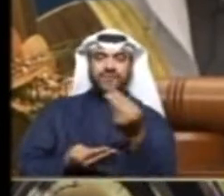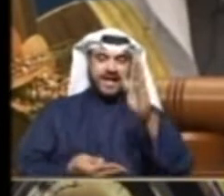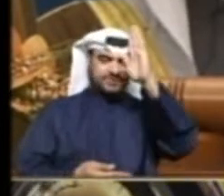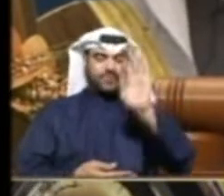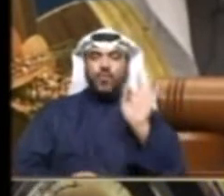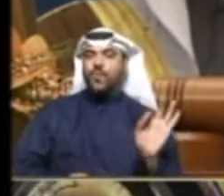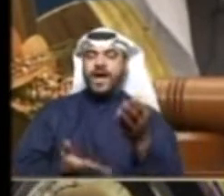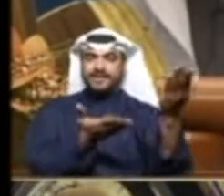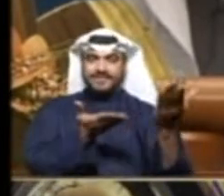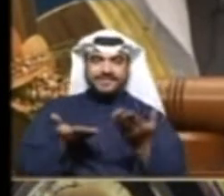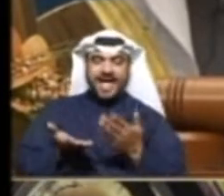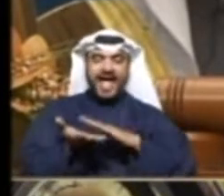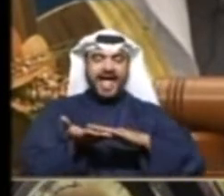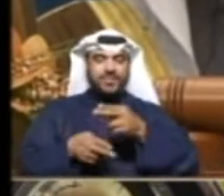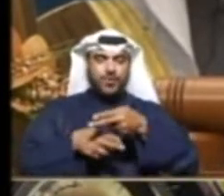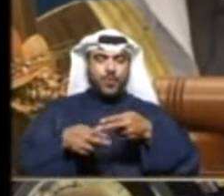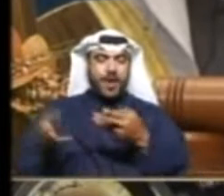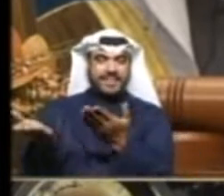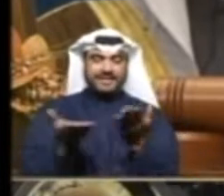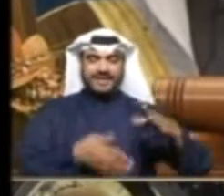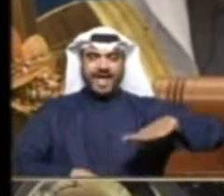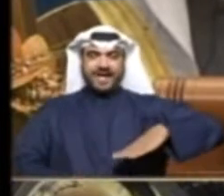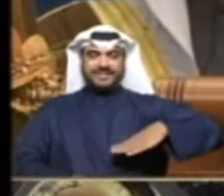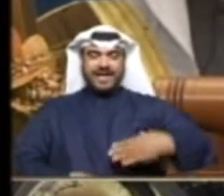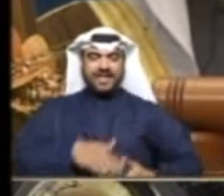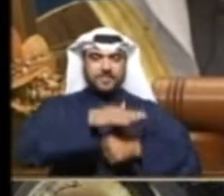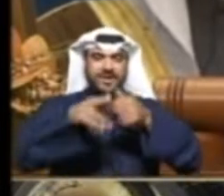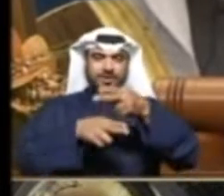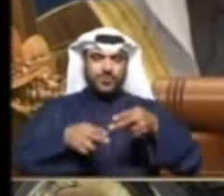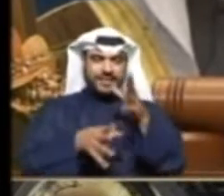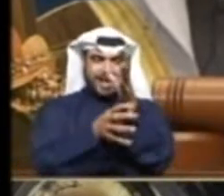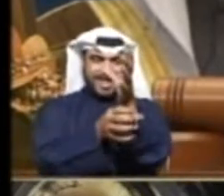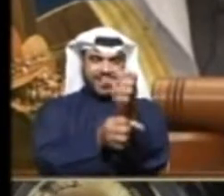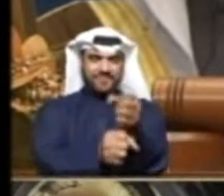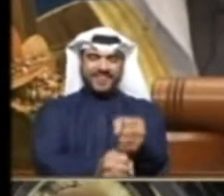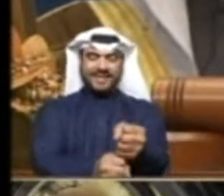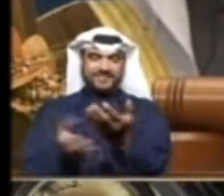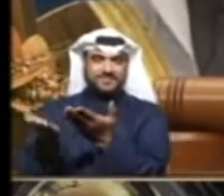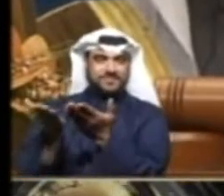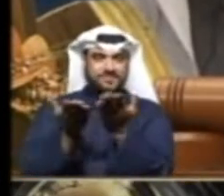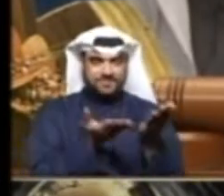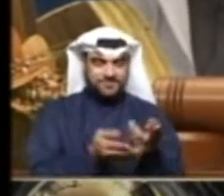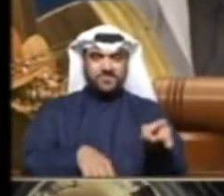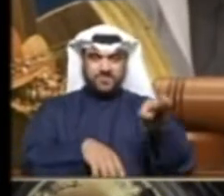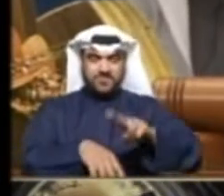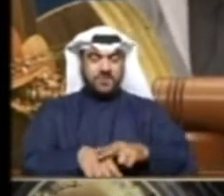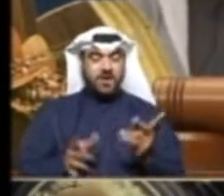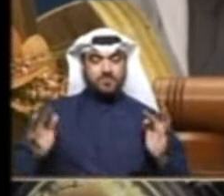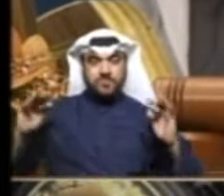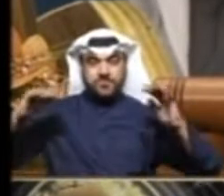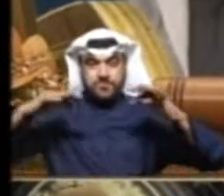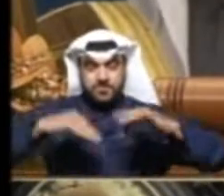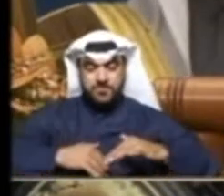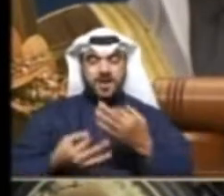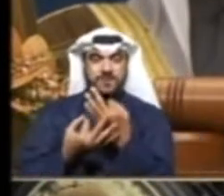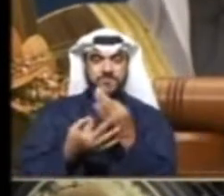عقد برعاية وحضور سمو أمير البلاد الشيخ صباح الأحمد الجابر الصباح حفظه الله ورعاه، حضره مجموعة